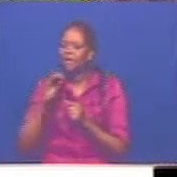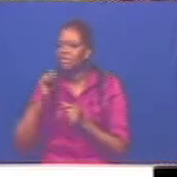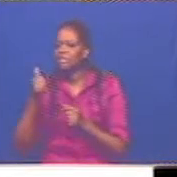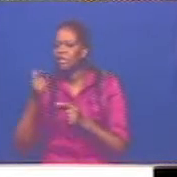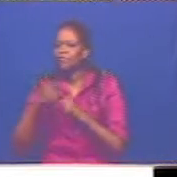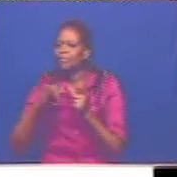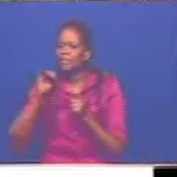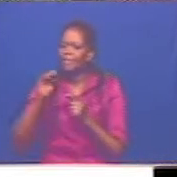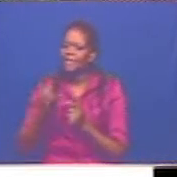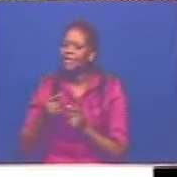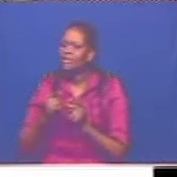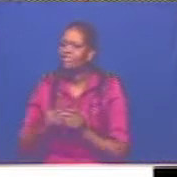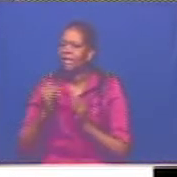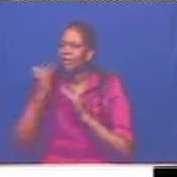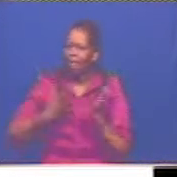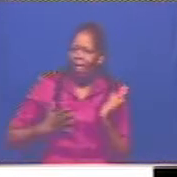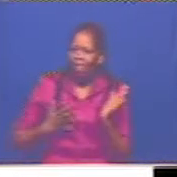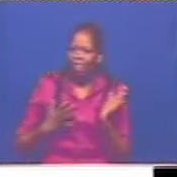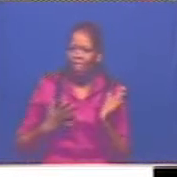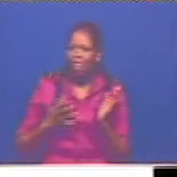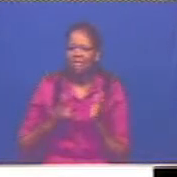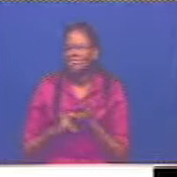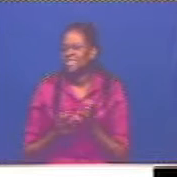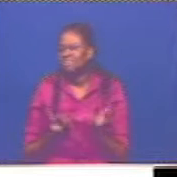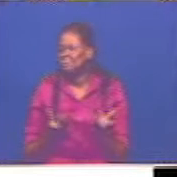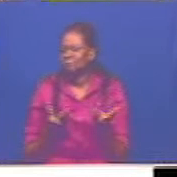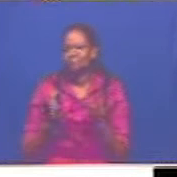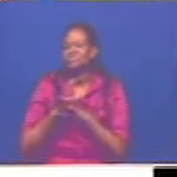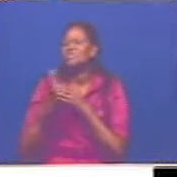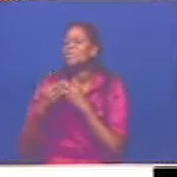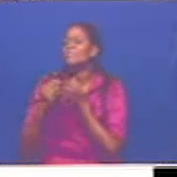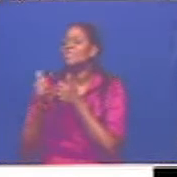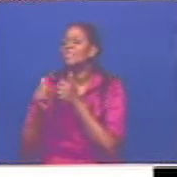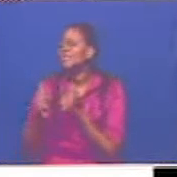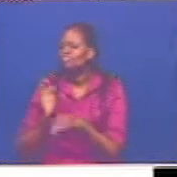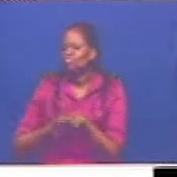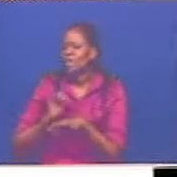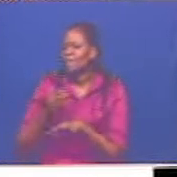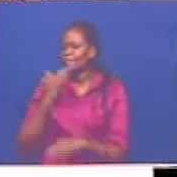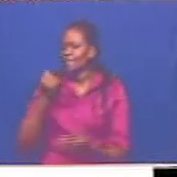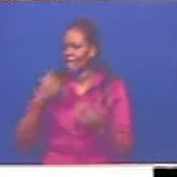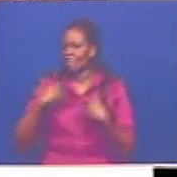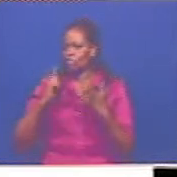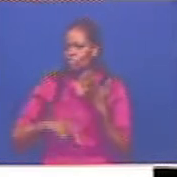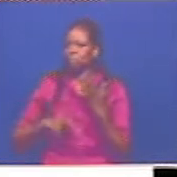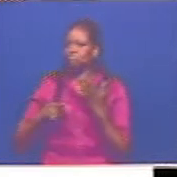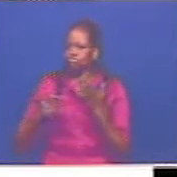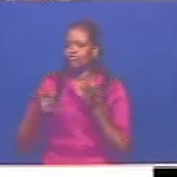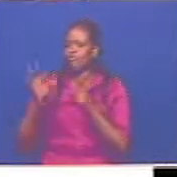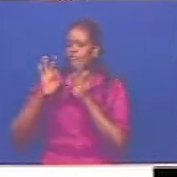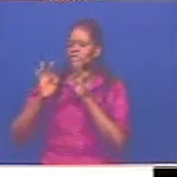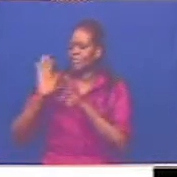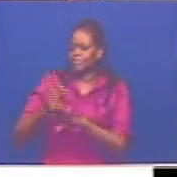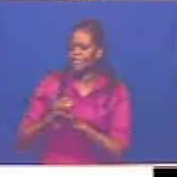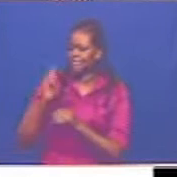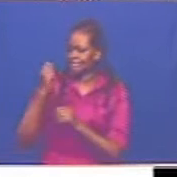ambayo ina beat na trend, then busy copying others. Lakini mimi naweza sema kama we have styles of music in Kenya. Mtu